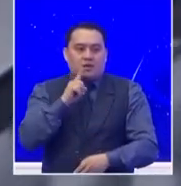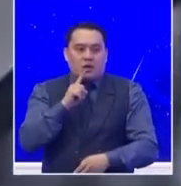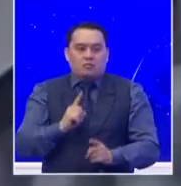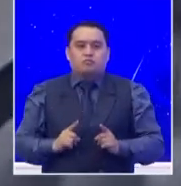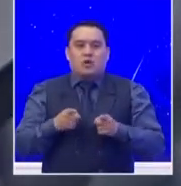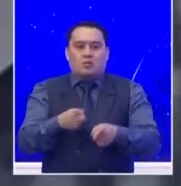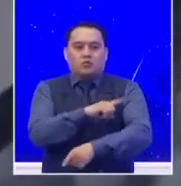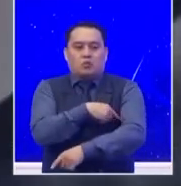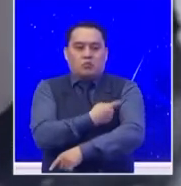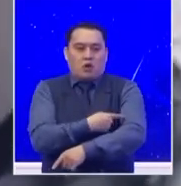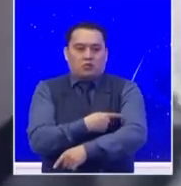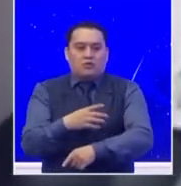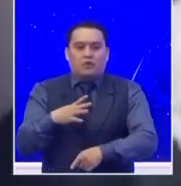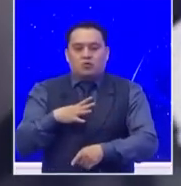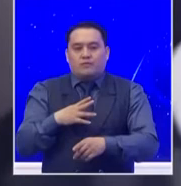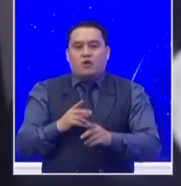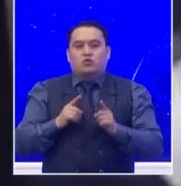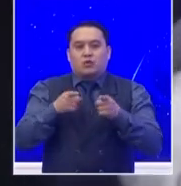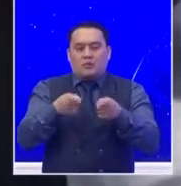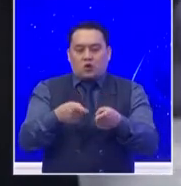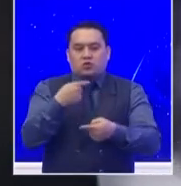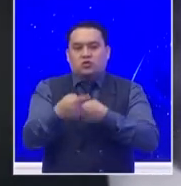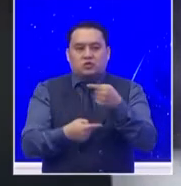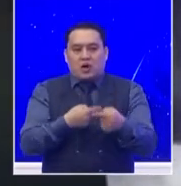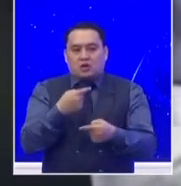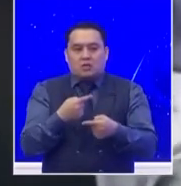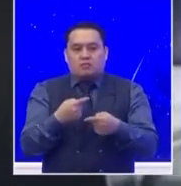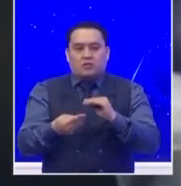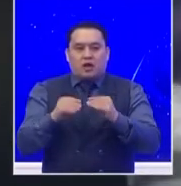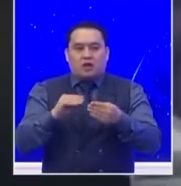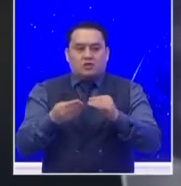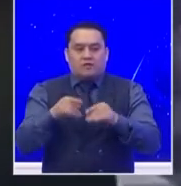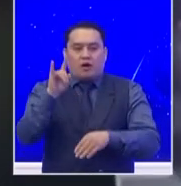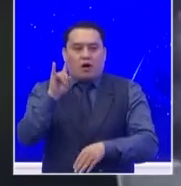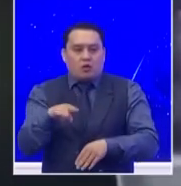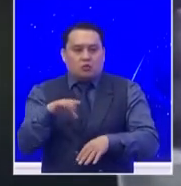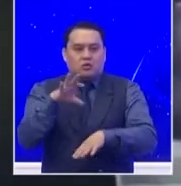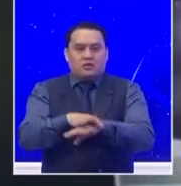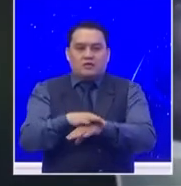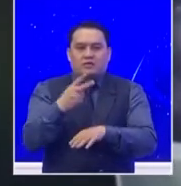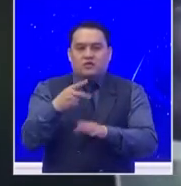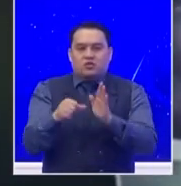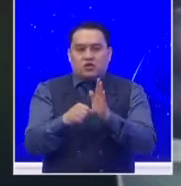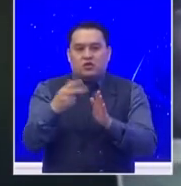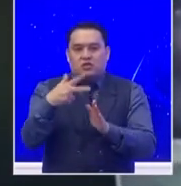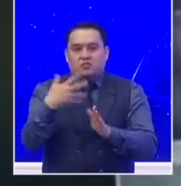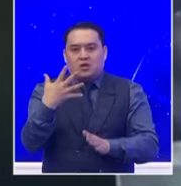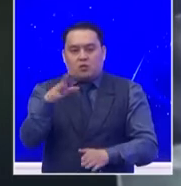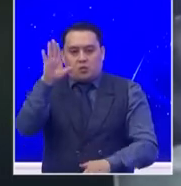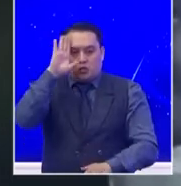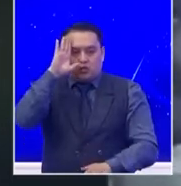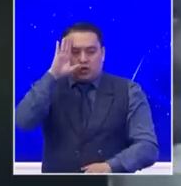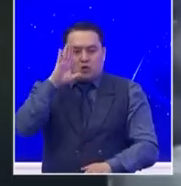Попасть в помещение заведения злоумышленникам удалось через отжатое пластиковое окно. Задержать 26-летнего и 35-летнего